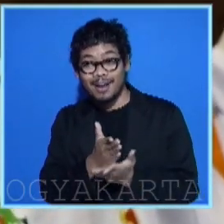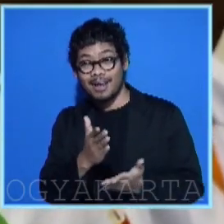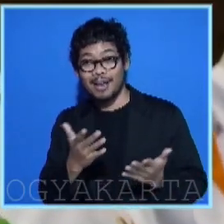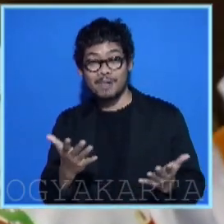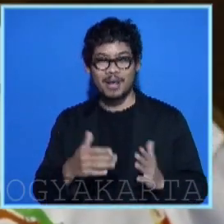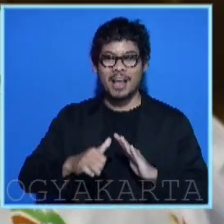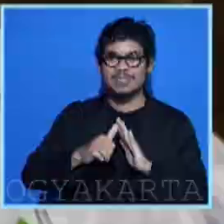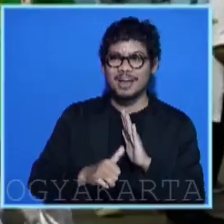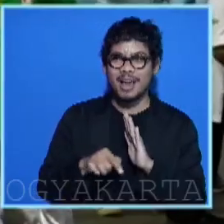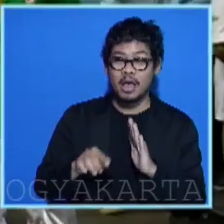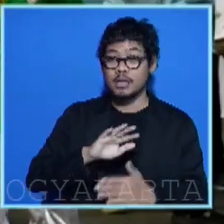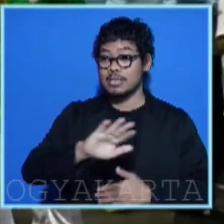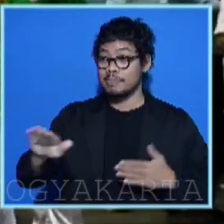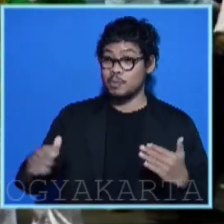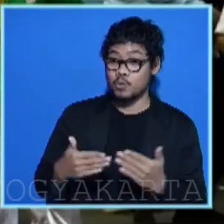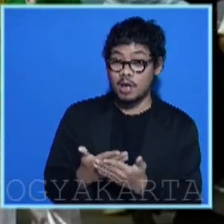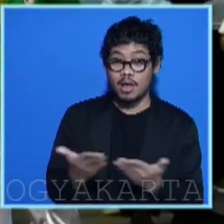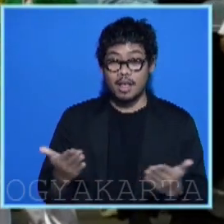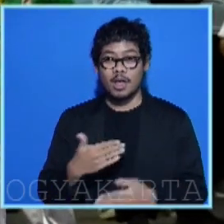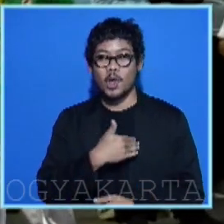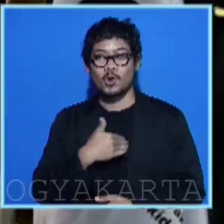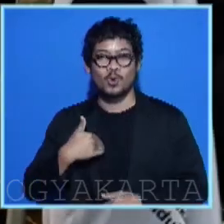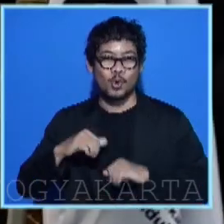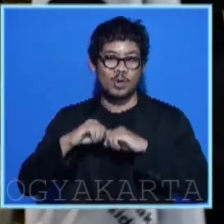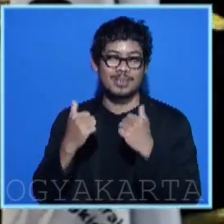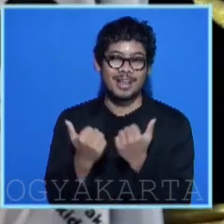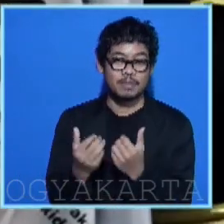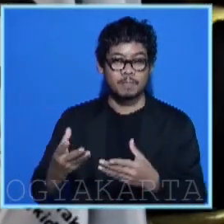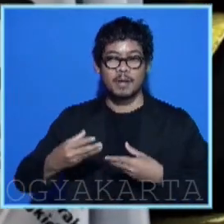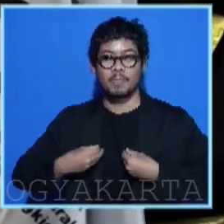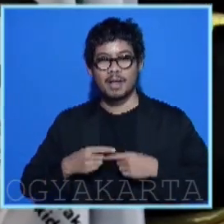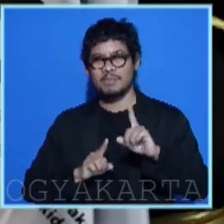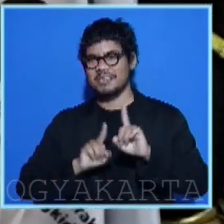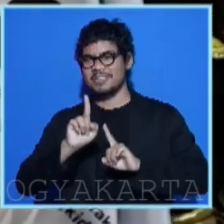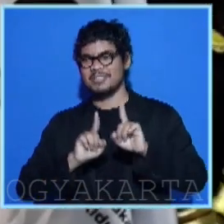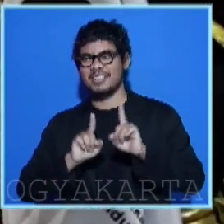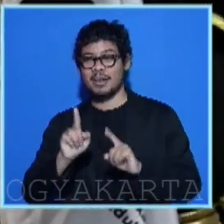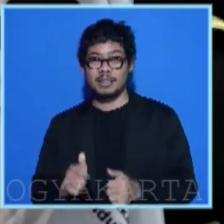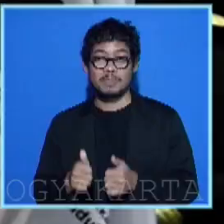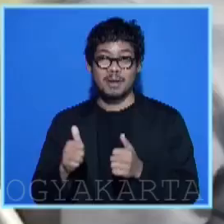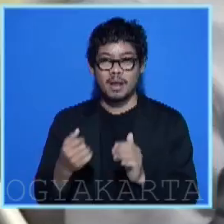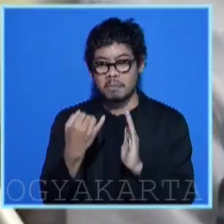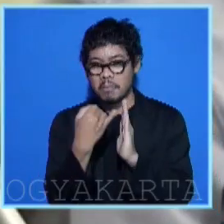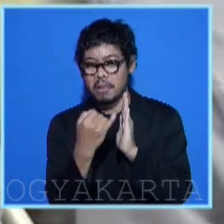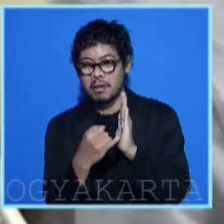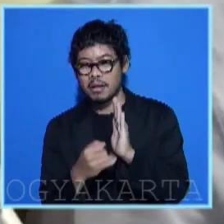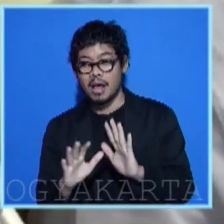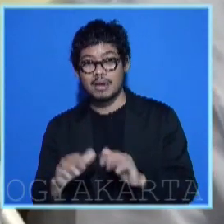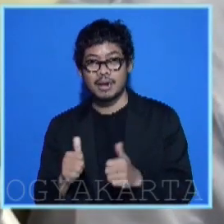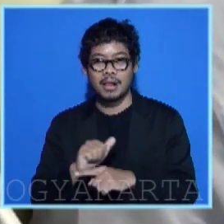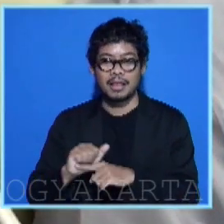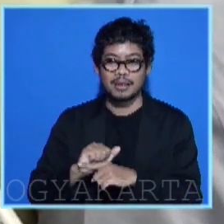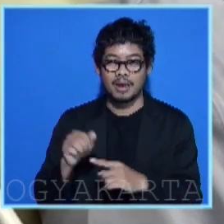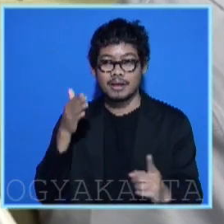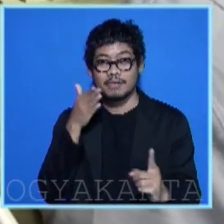semua enorga kormi DIY mendapatkan sarana kompetisi yang baik untuk menilai Kemajuan dan perkembangan hasil latihan selama ini sebagai acuan